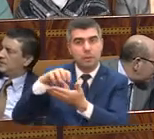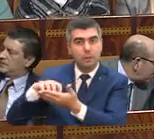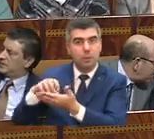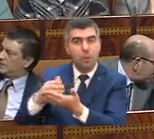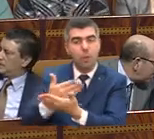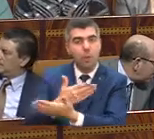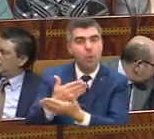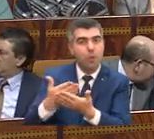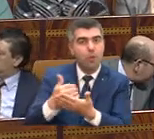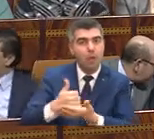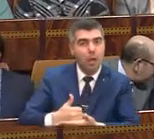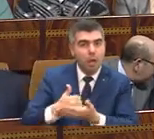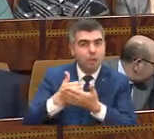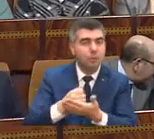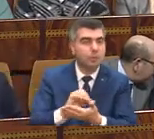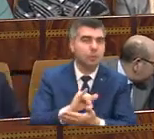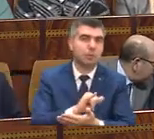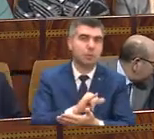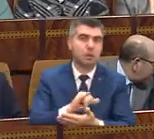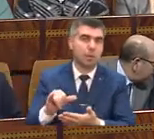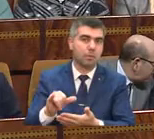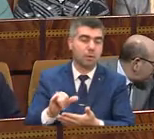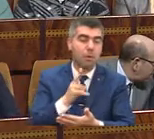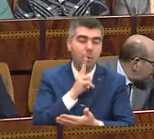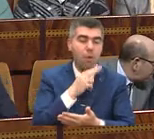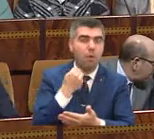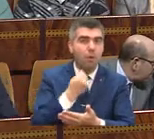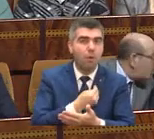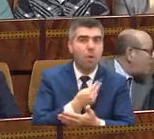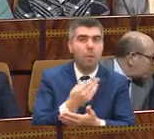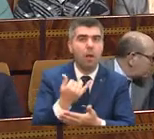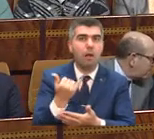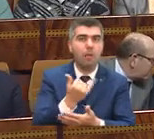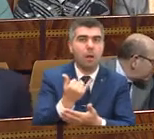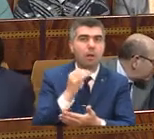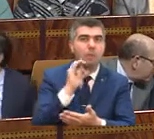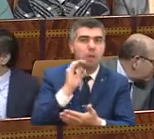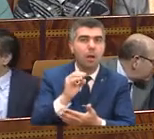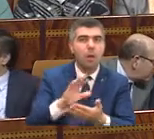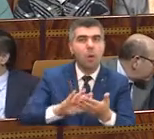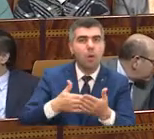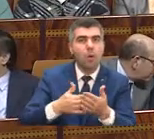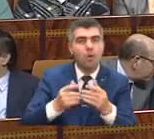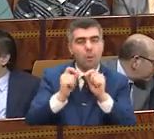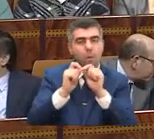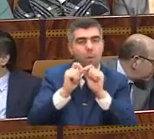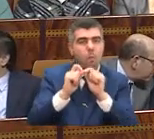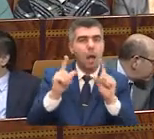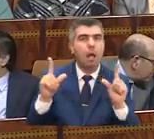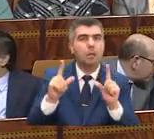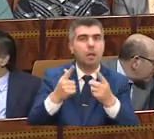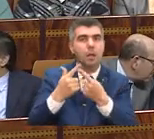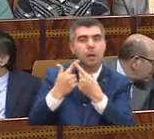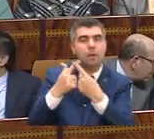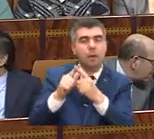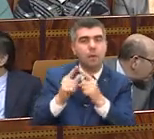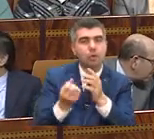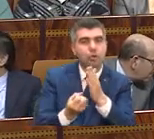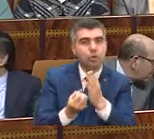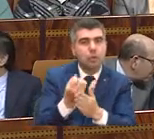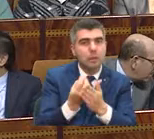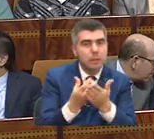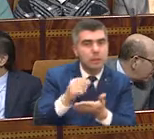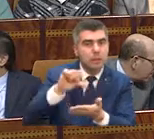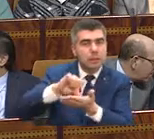يعني أن الحكومة مطالبة بإعادة النظر في رؤيتها بخصوص التعامل مع الأقاليم المحدثة على أساس